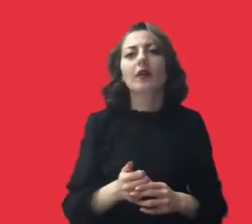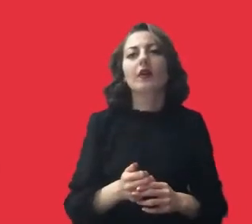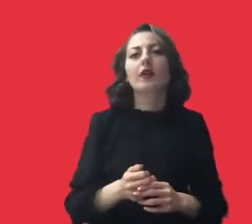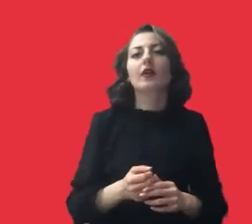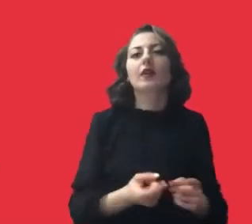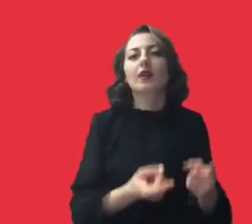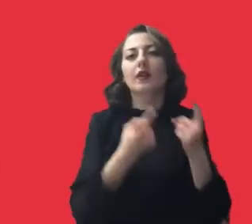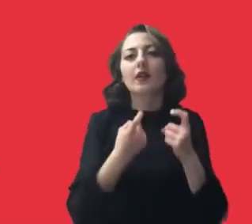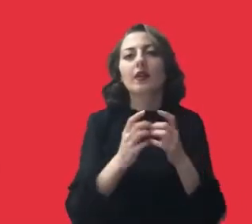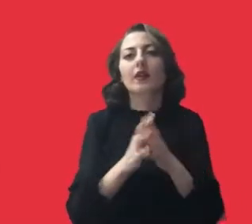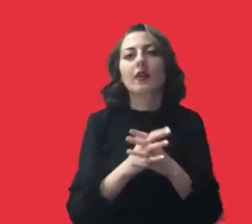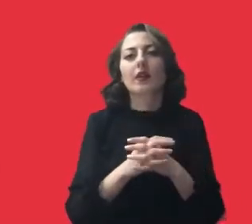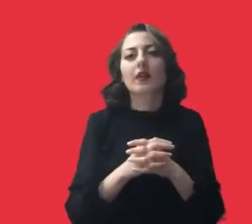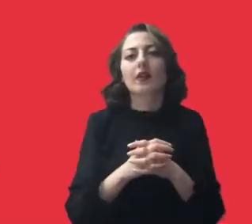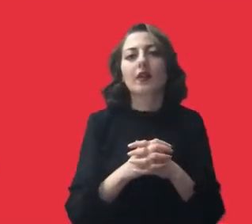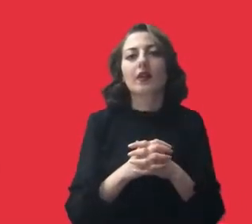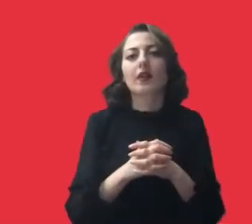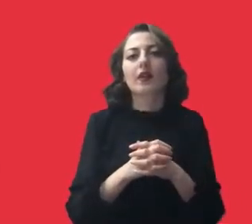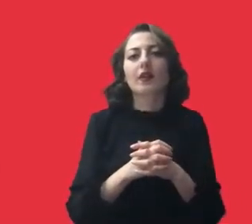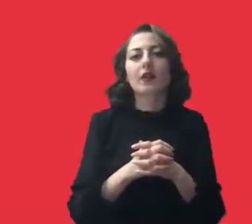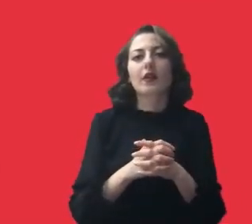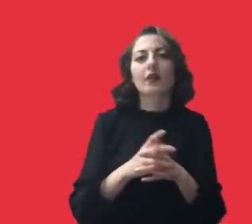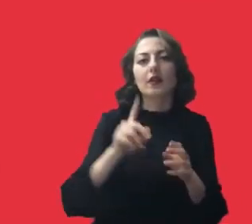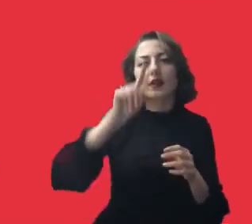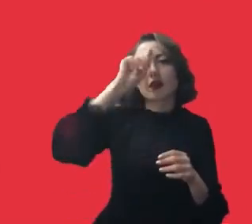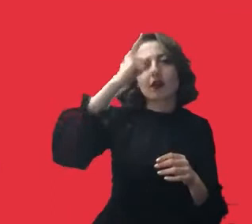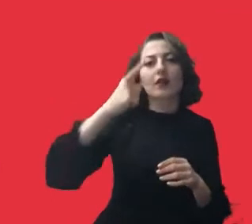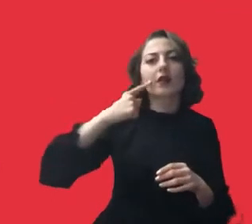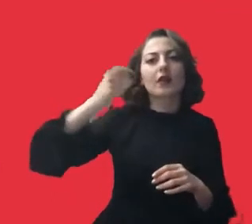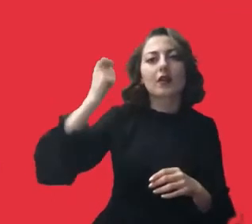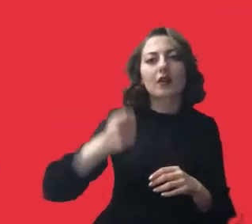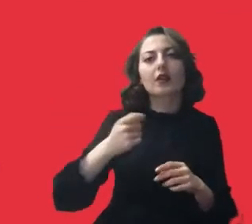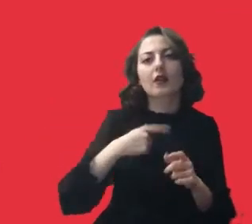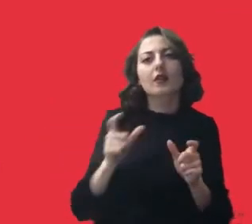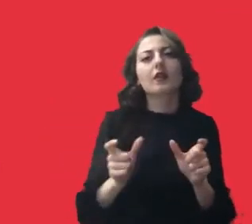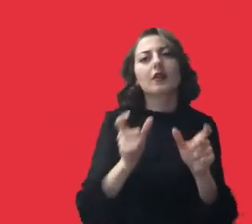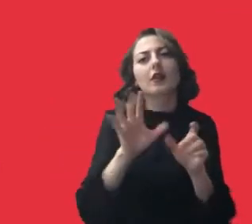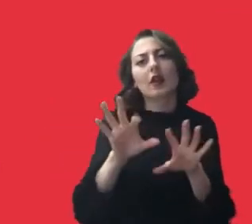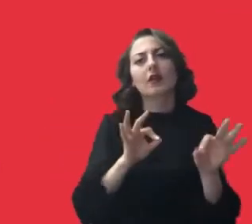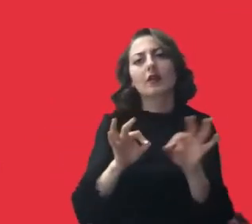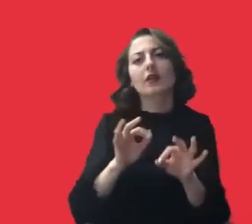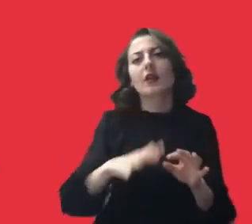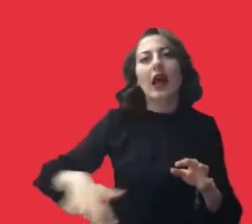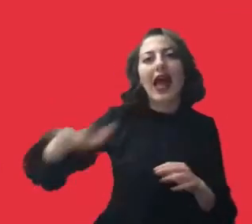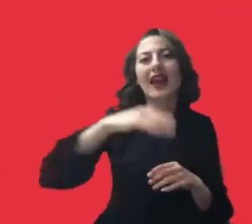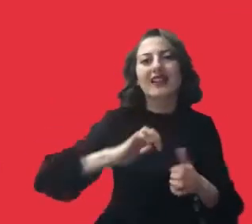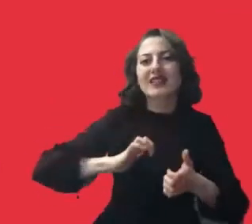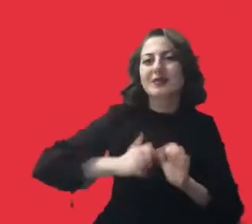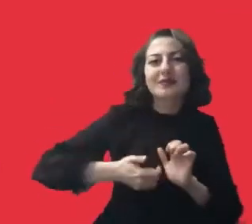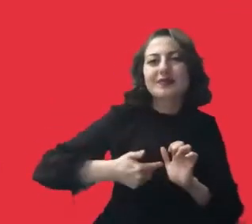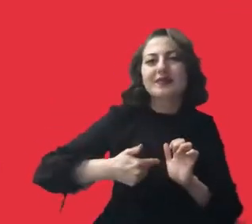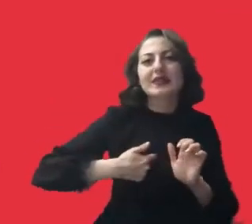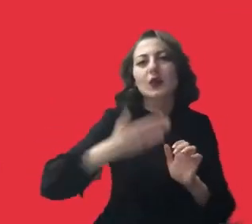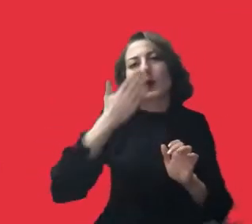important. Aslında ben bunu şu şekilde anlatmayı tercih ederim. And Her I would kriz like to clarify this in doğası the gereği following, because belli